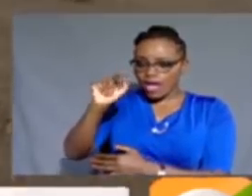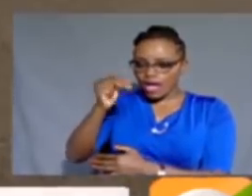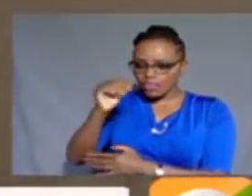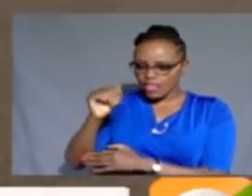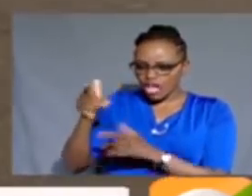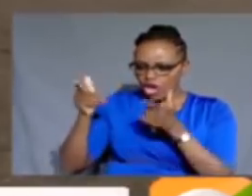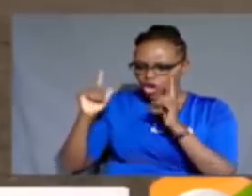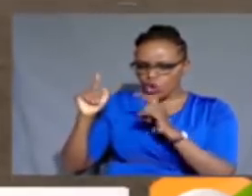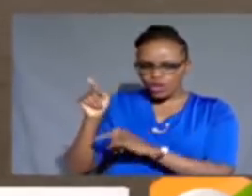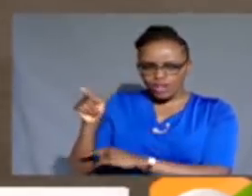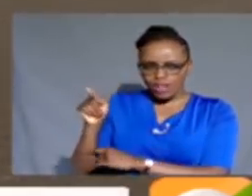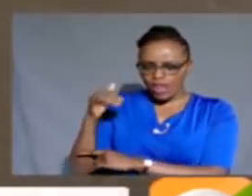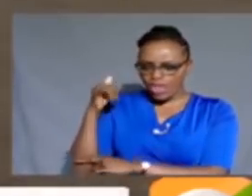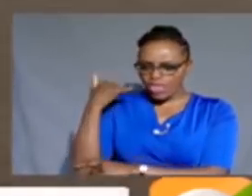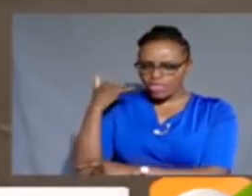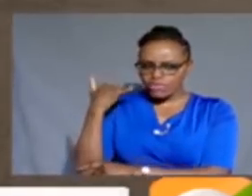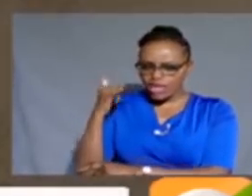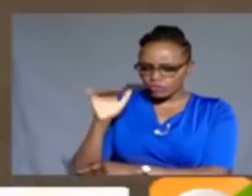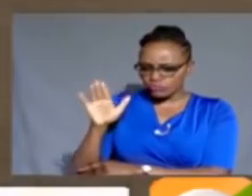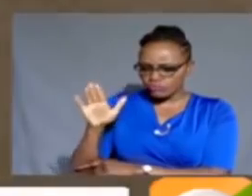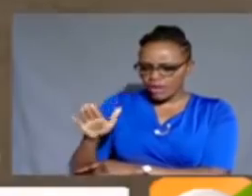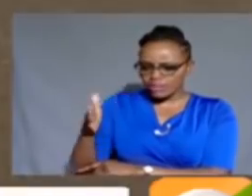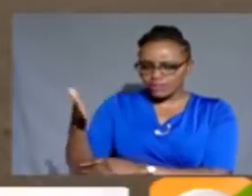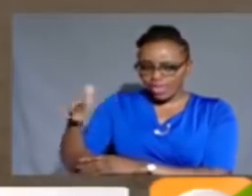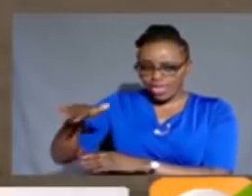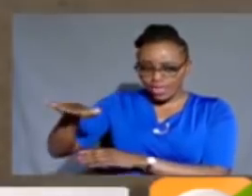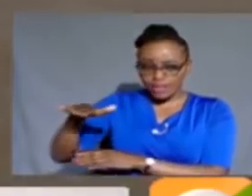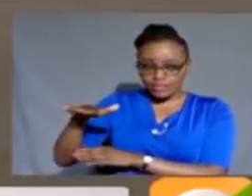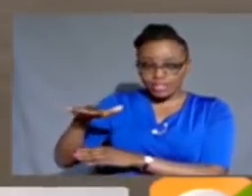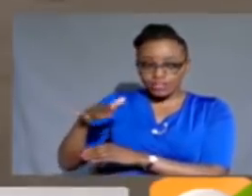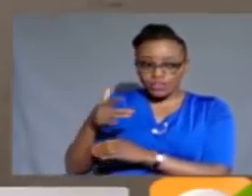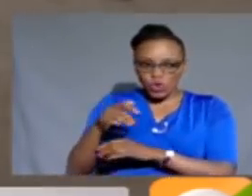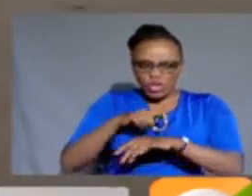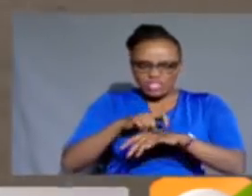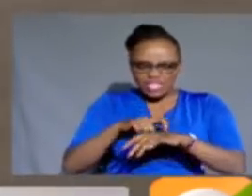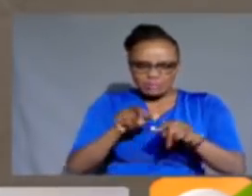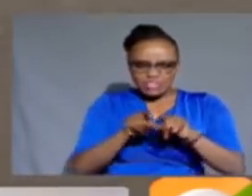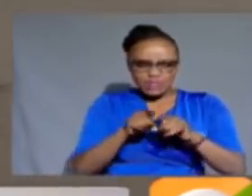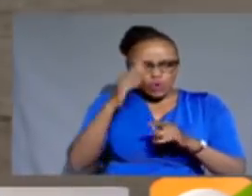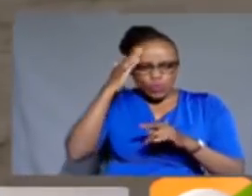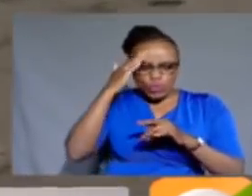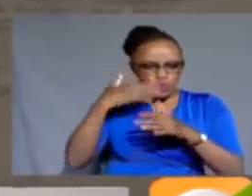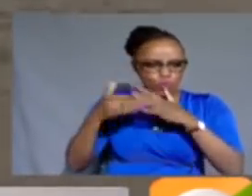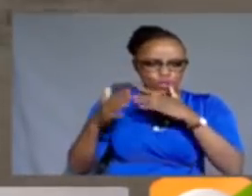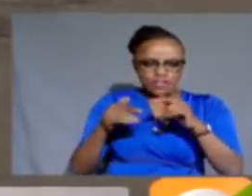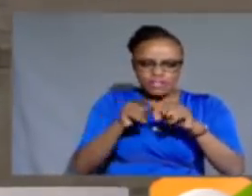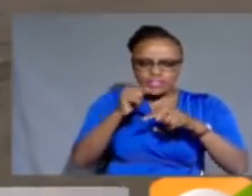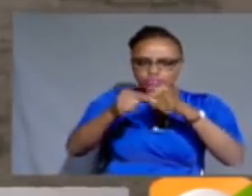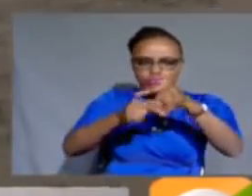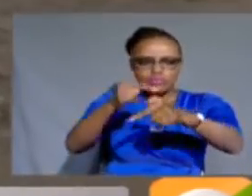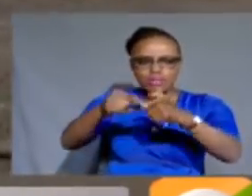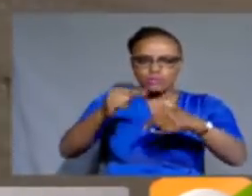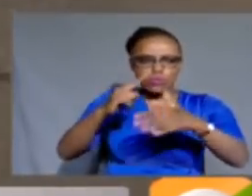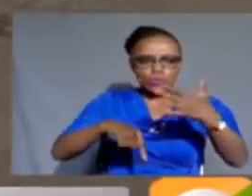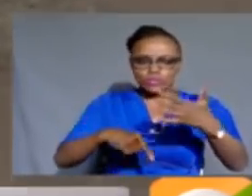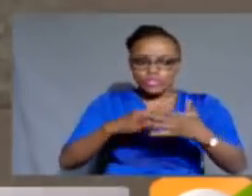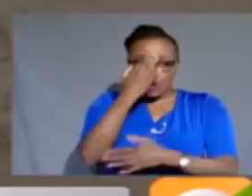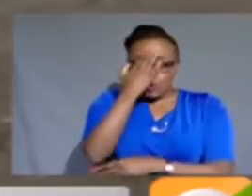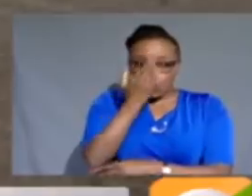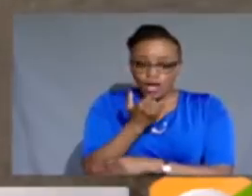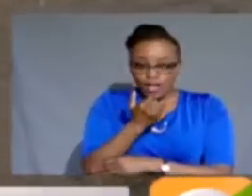hili la manjano likiwa limeegeshwa kwa muda, hatukufahamu kilichokuwa kikiendelea,